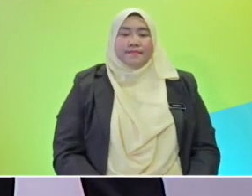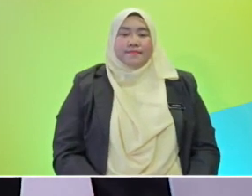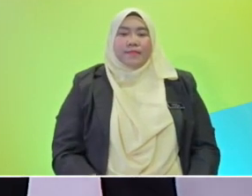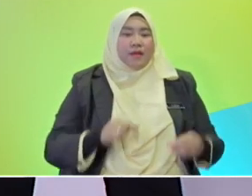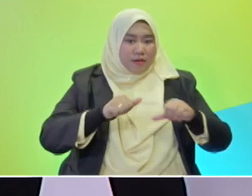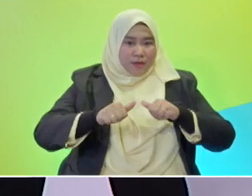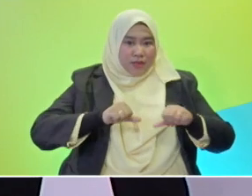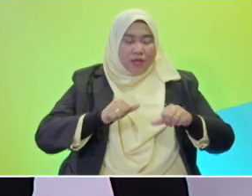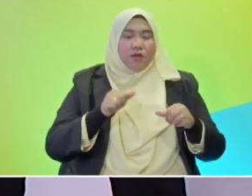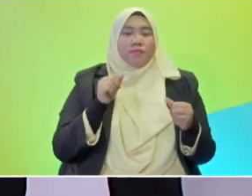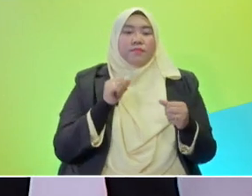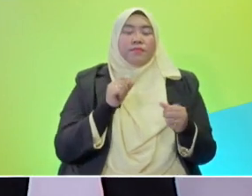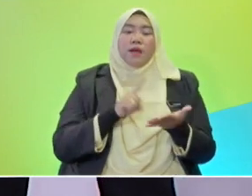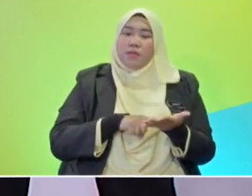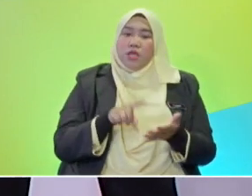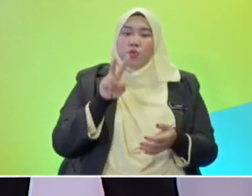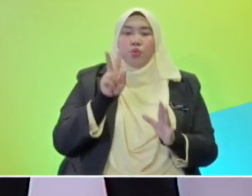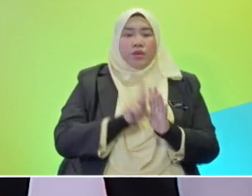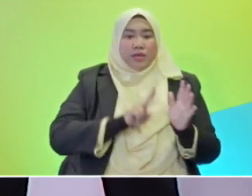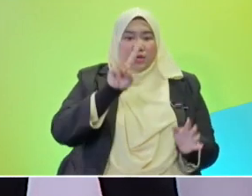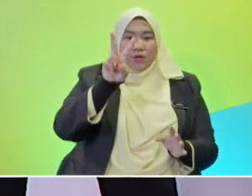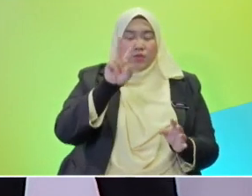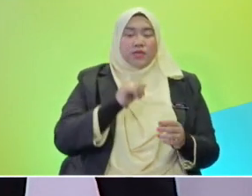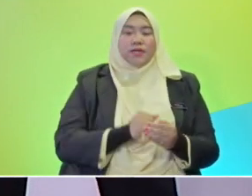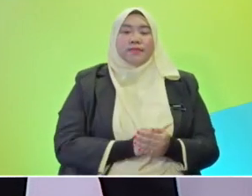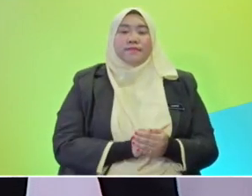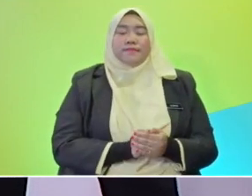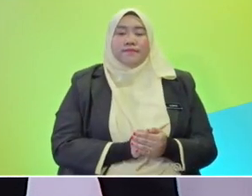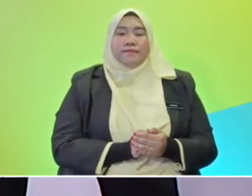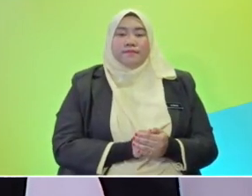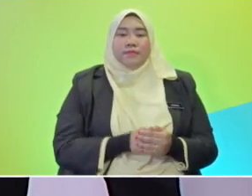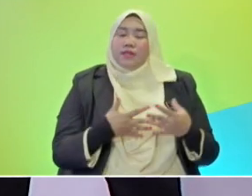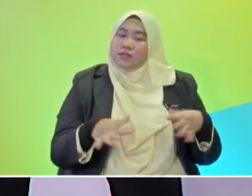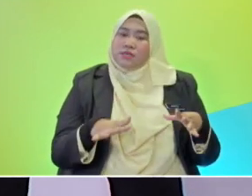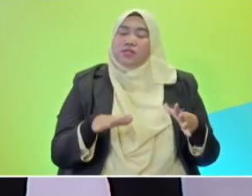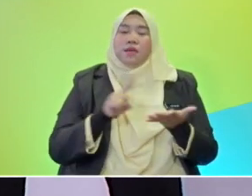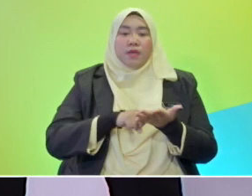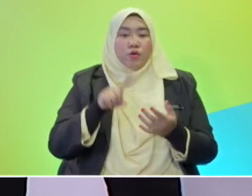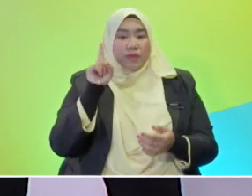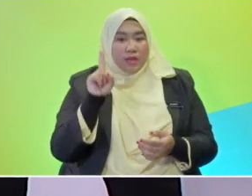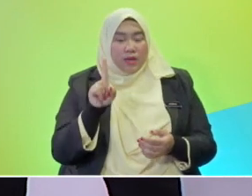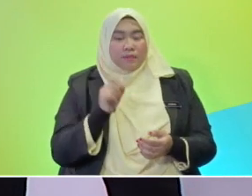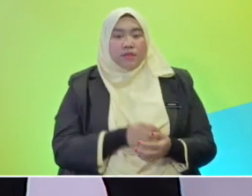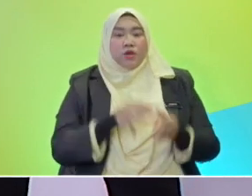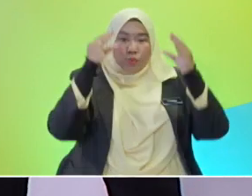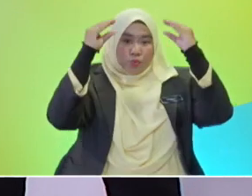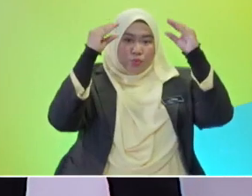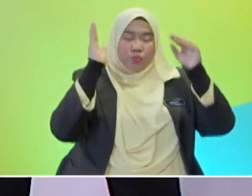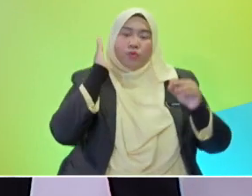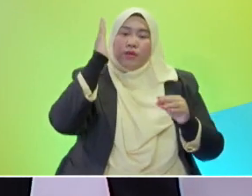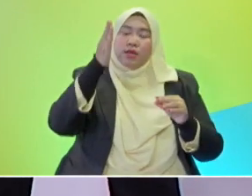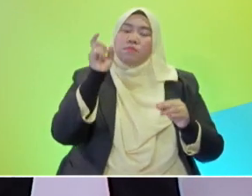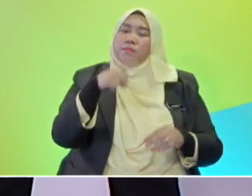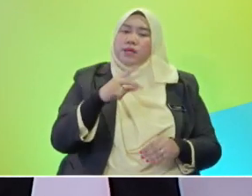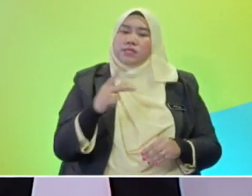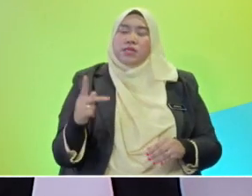minggu kedua dan apabila kita selesaikan minggu pertama Cikgu guru-guru akan memastikan